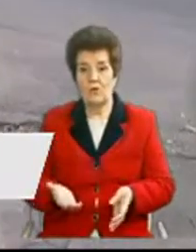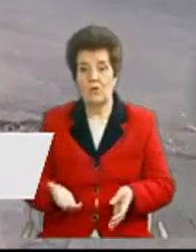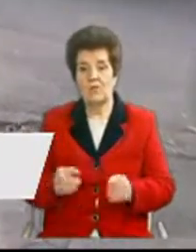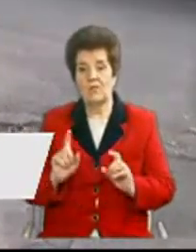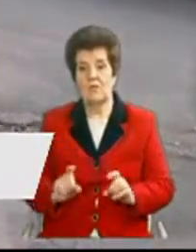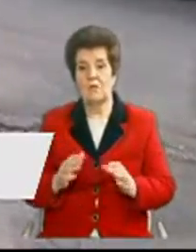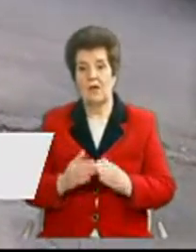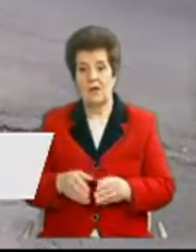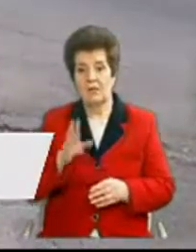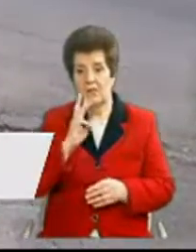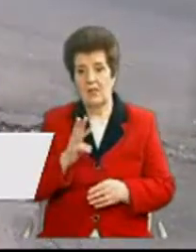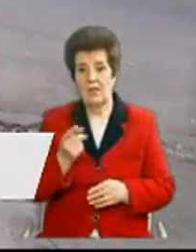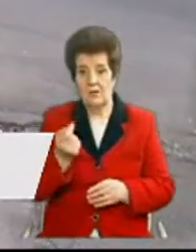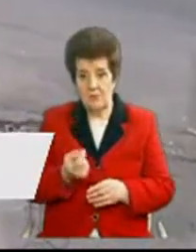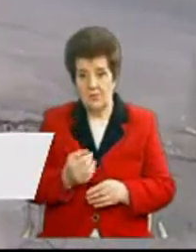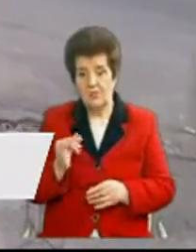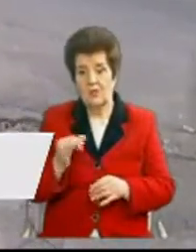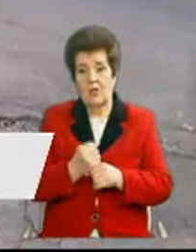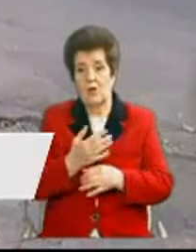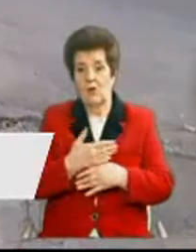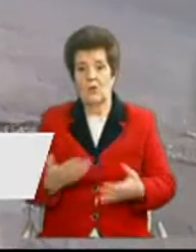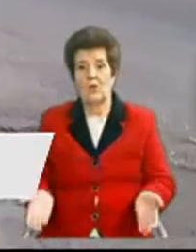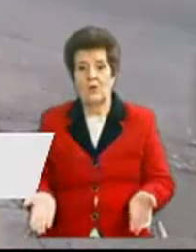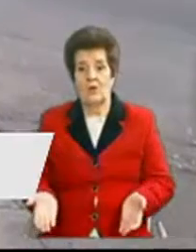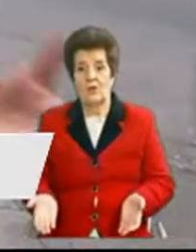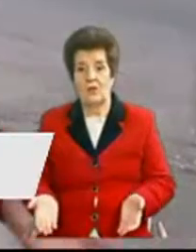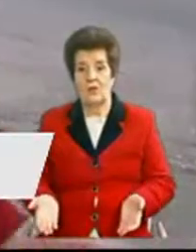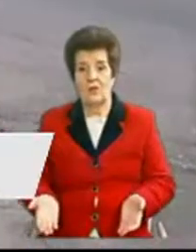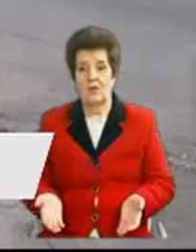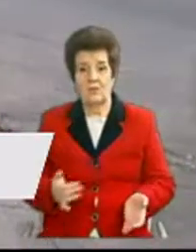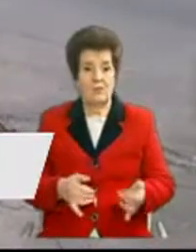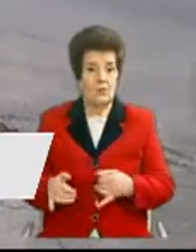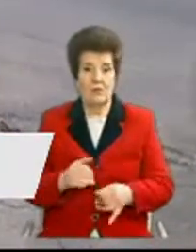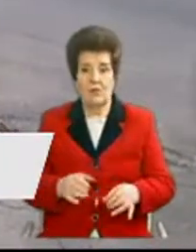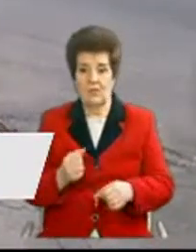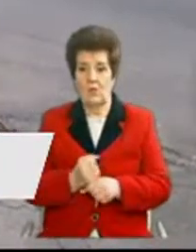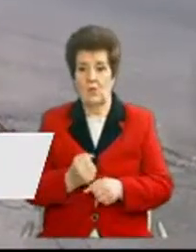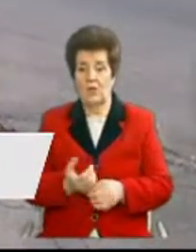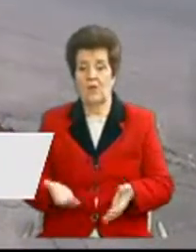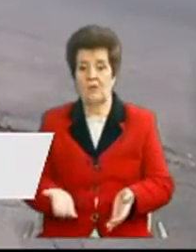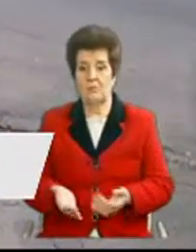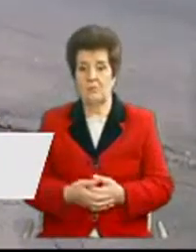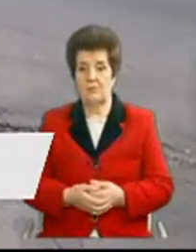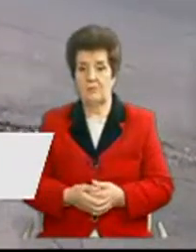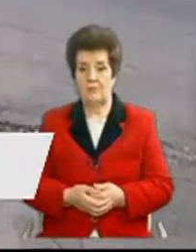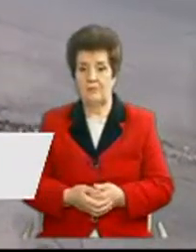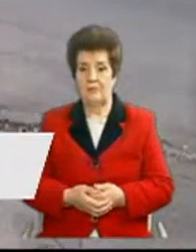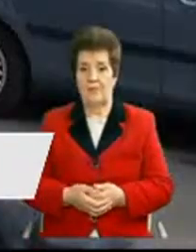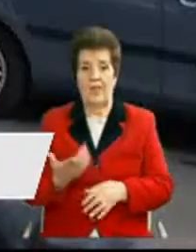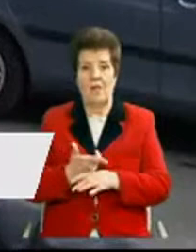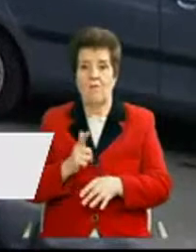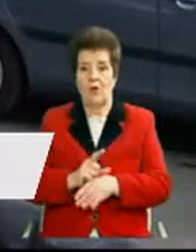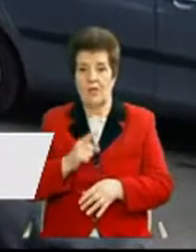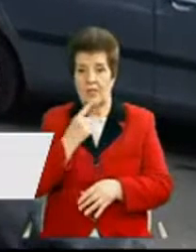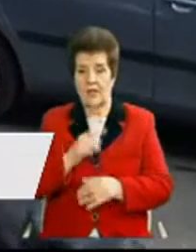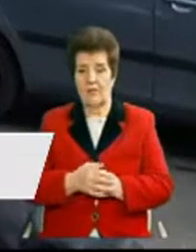lucru, salariile sunt mici. Un loc de lucru pe loc, să avem undeva să lucrăm, că e foarte greu.